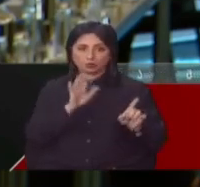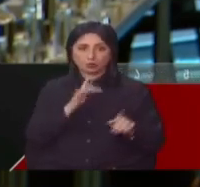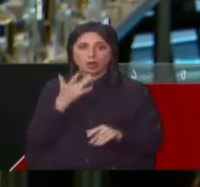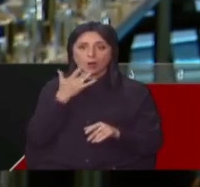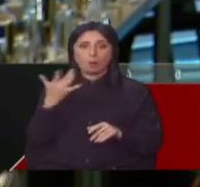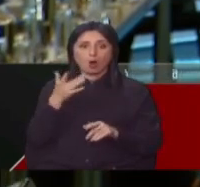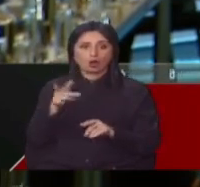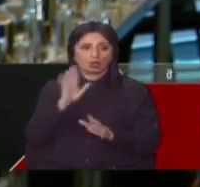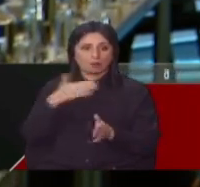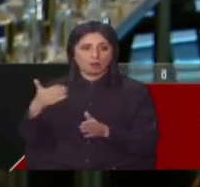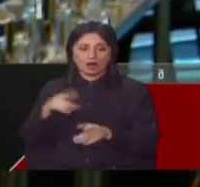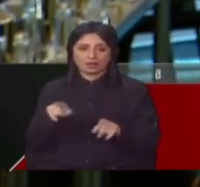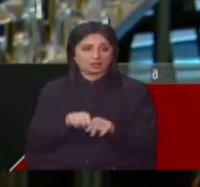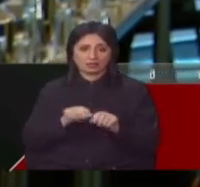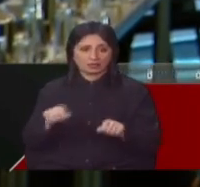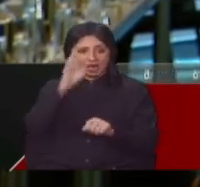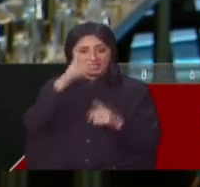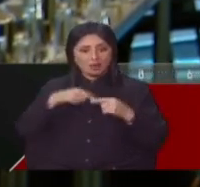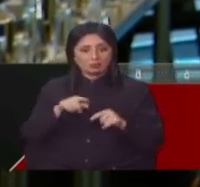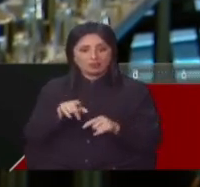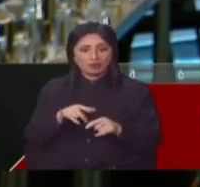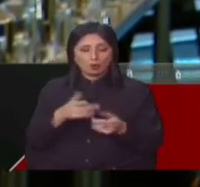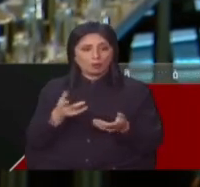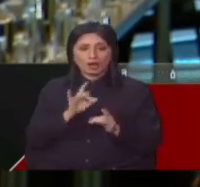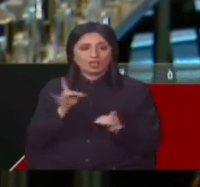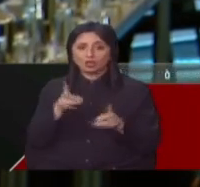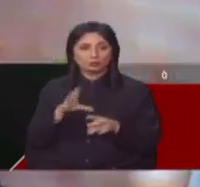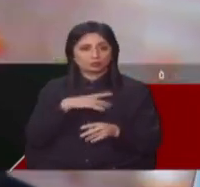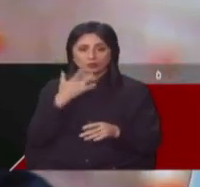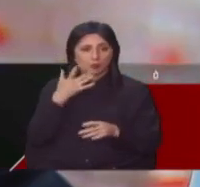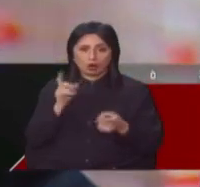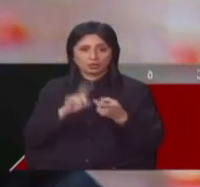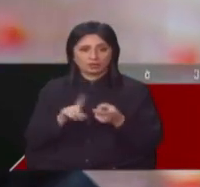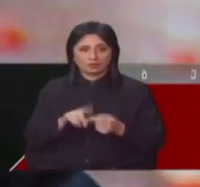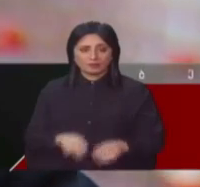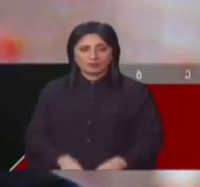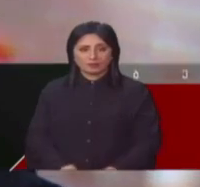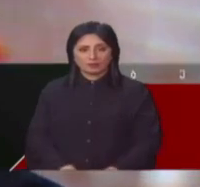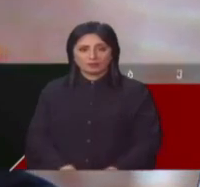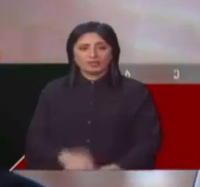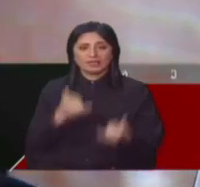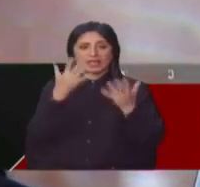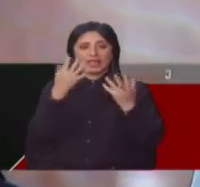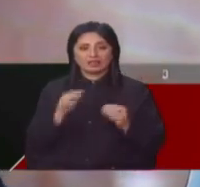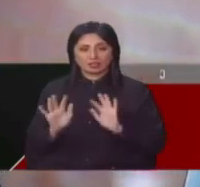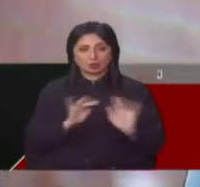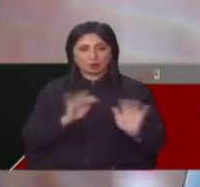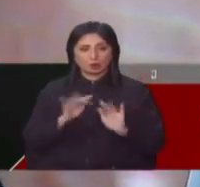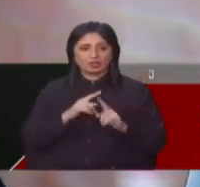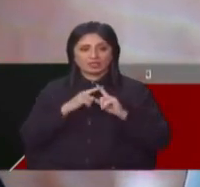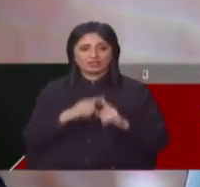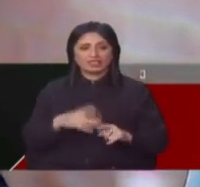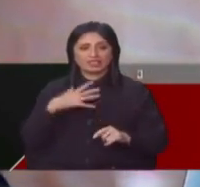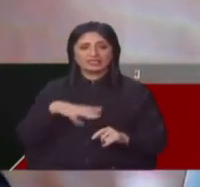პოლიტიკურ მხარეს და ღიად ერთვებიან პოლიტიკურ პროცესებში. რამელი სკანდალი? დღევანდელი ღონისძიება